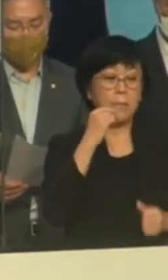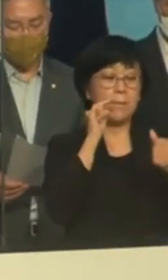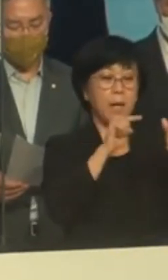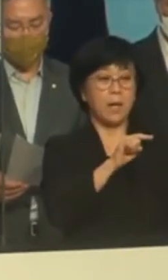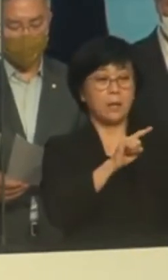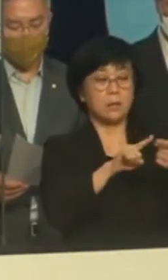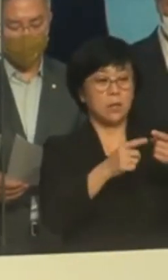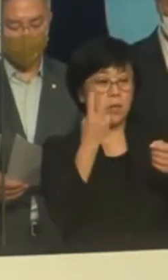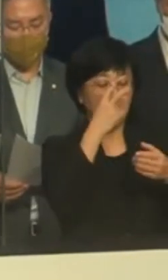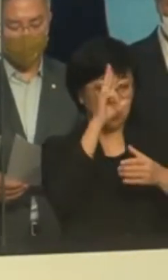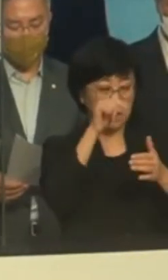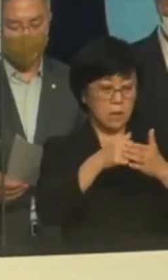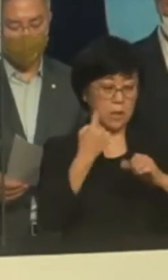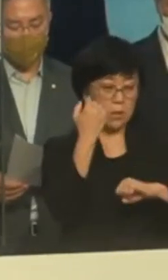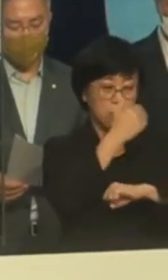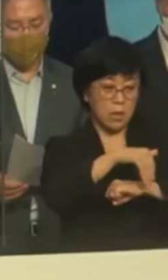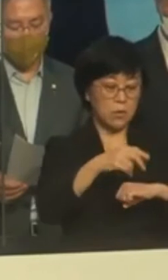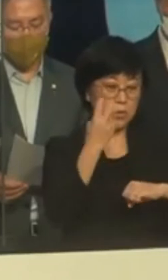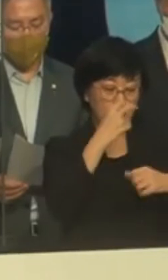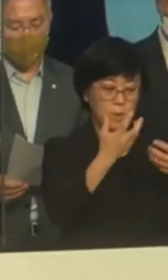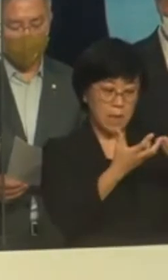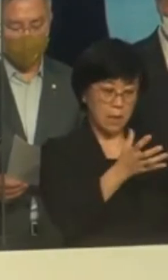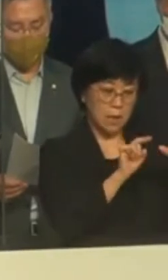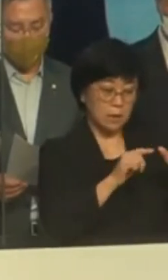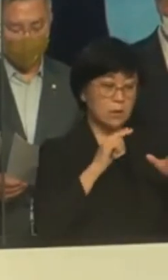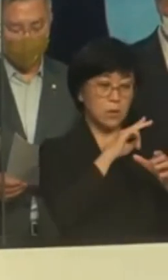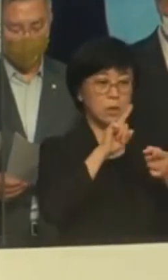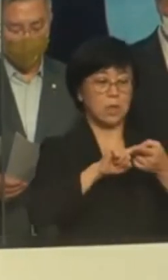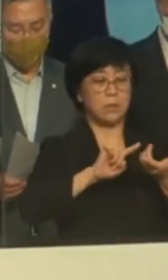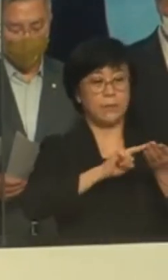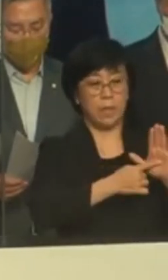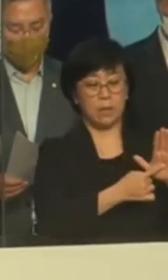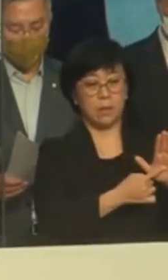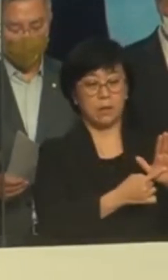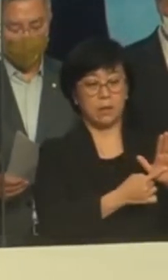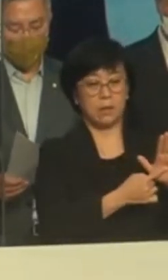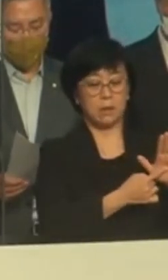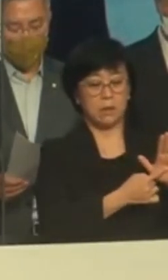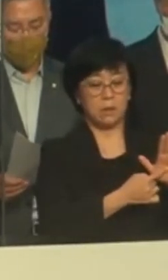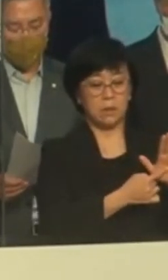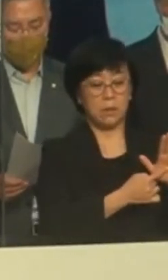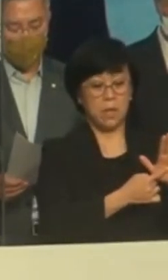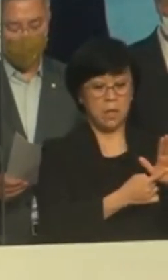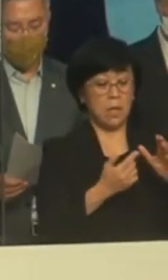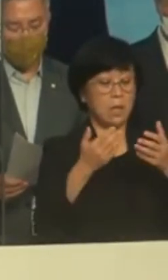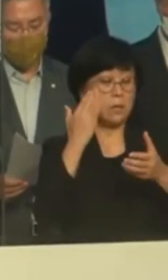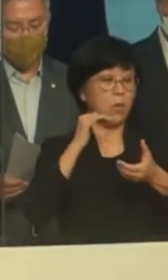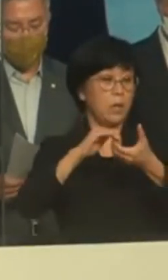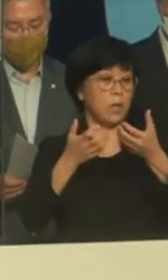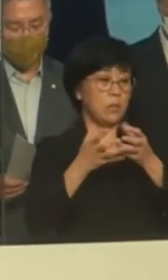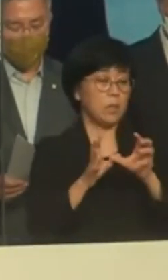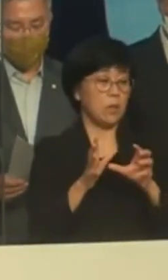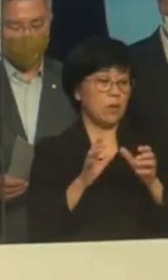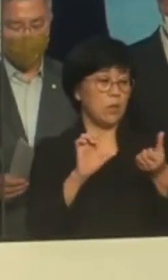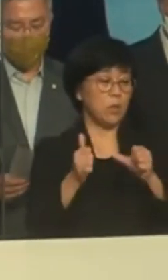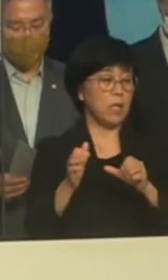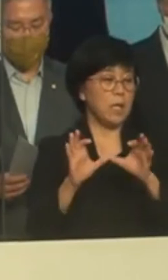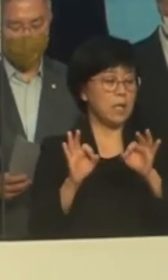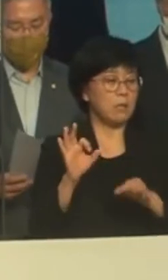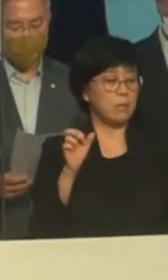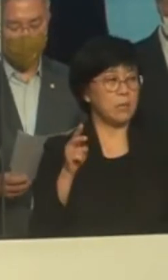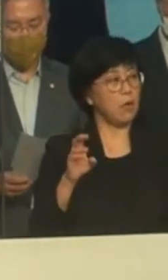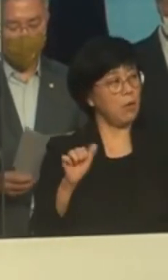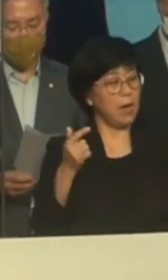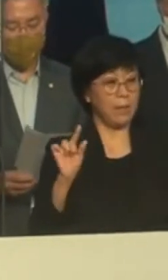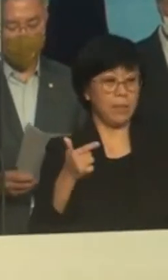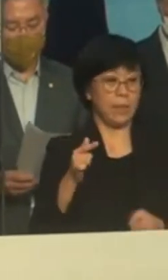따라 검찰이 기획수사를 했다는 의혹을 제기한 것입니다. 박근혜 청와대 민정수석이었던 고 김영환의